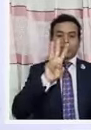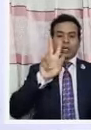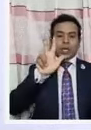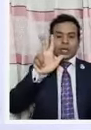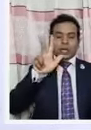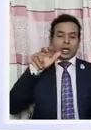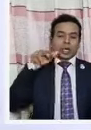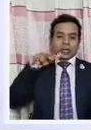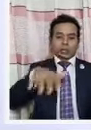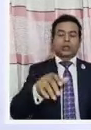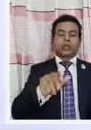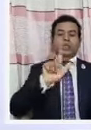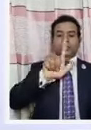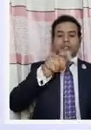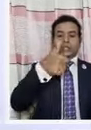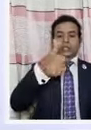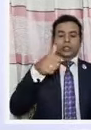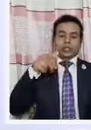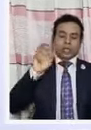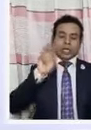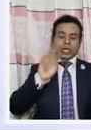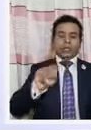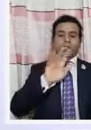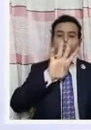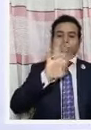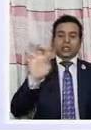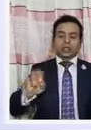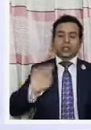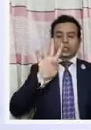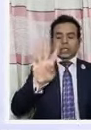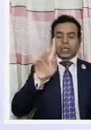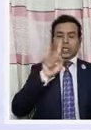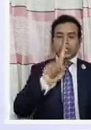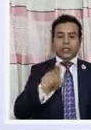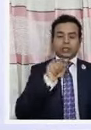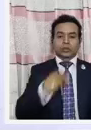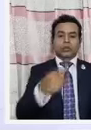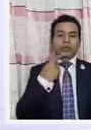2,59,848 জন এবং এ পর্যন্ত শনাক্ত হয়েছেন